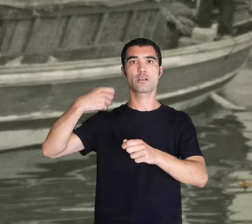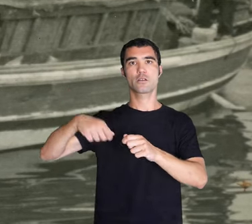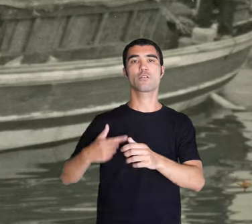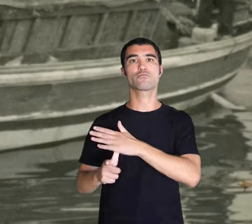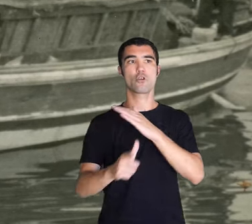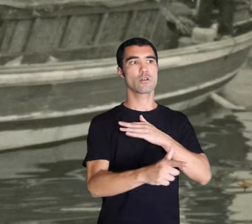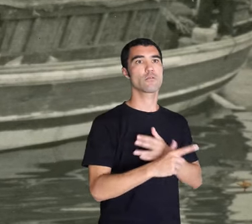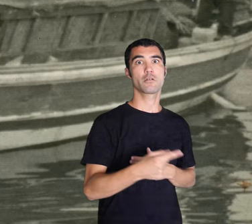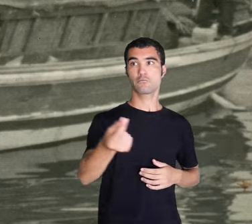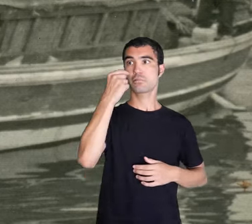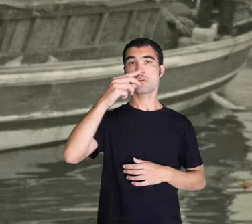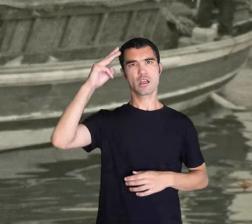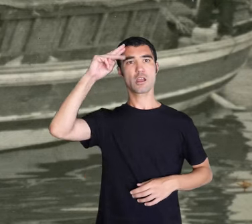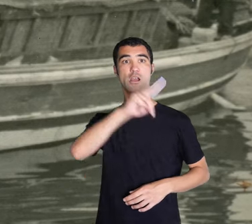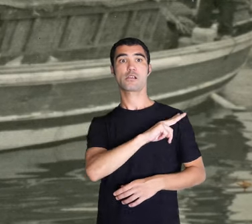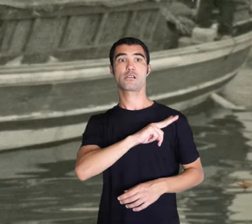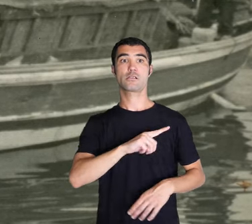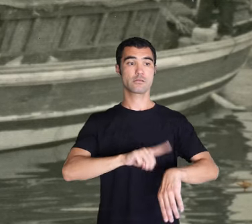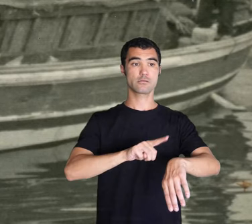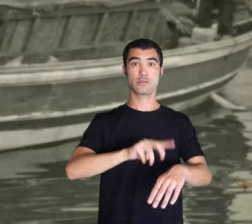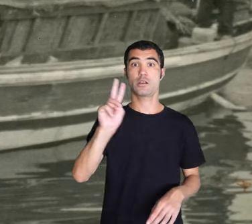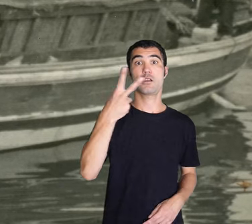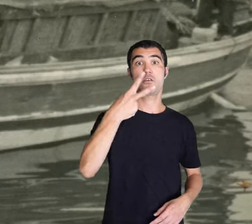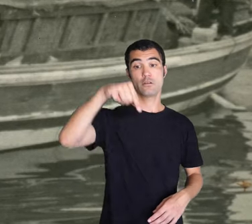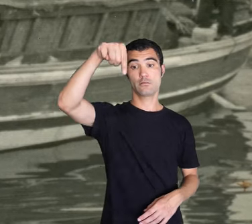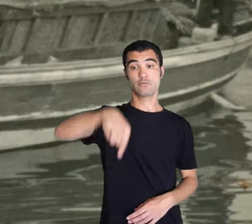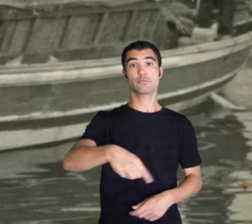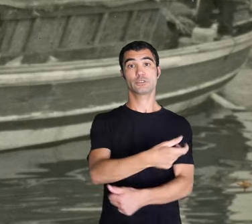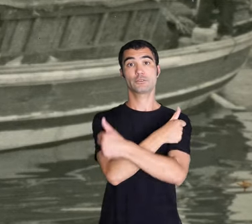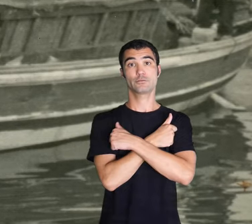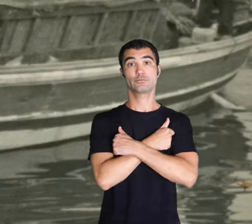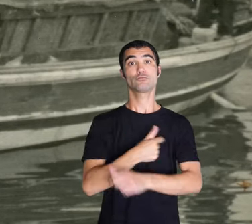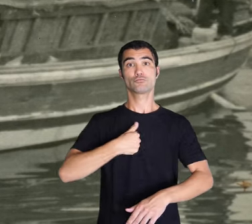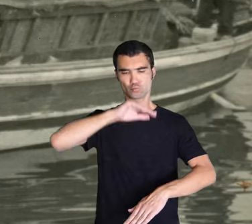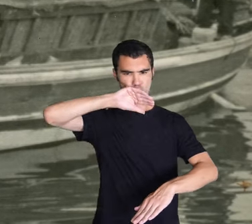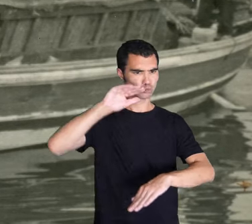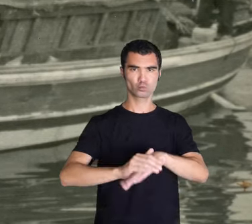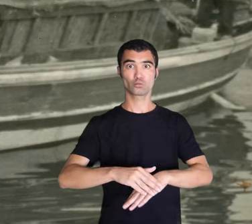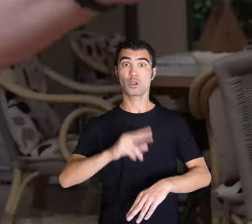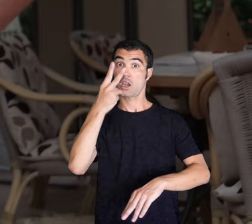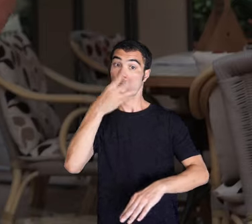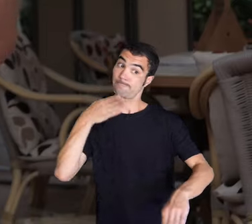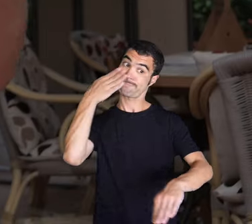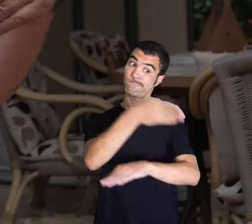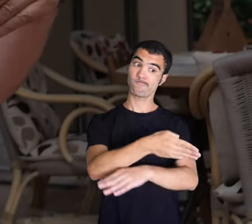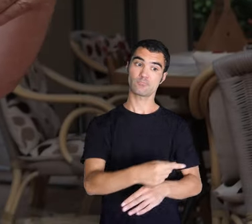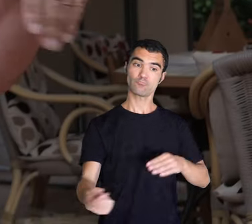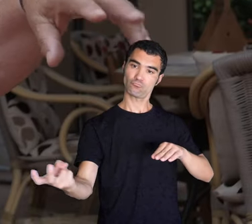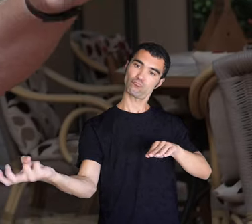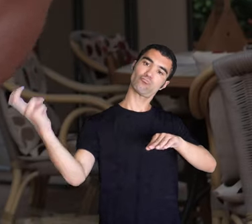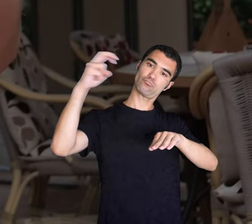va dir, capitán, tu, amb la mano a les dues, m'has d'esperar aquí. Jo a les dues procuraves allà, el carregava